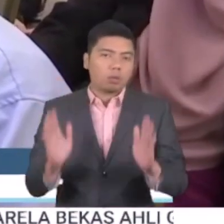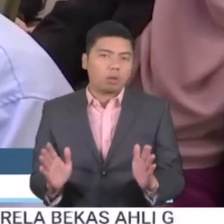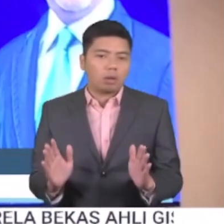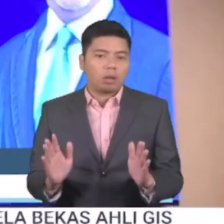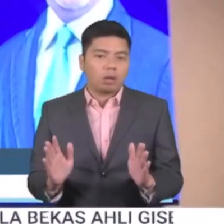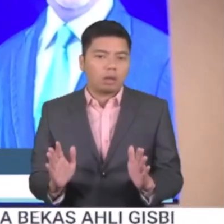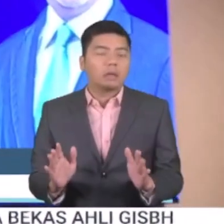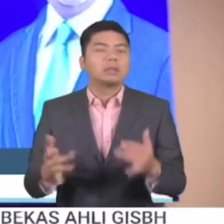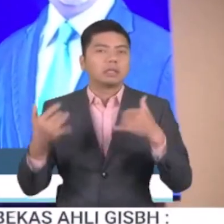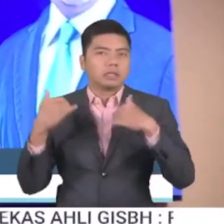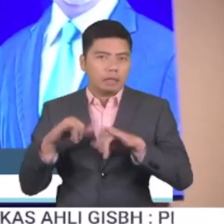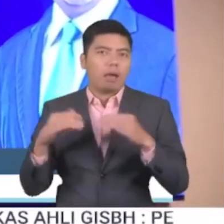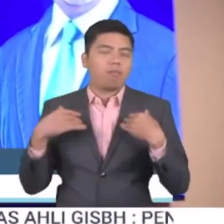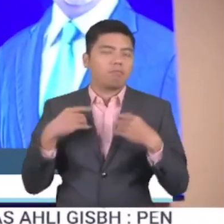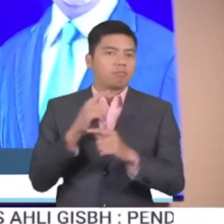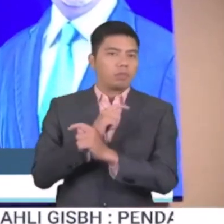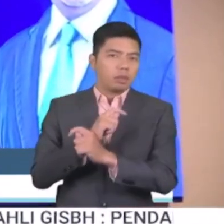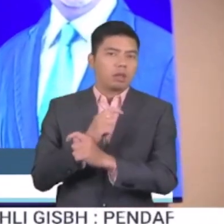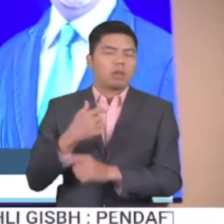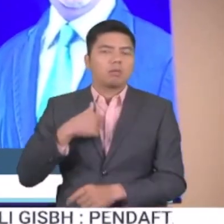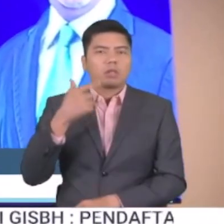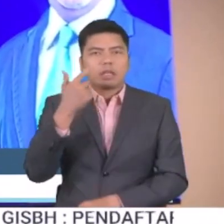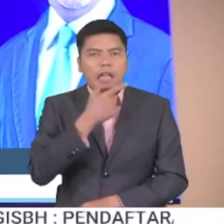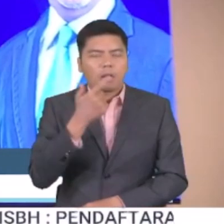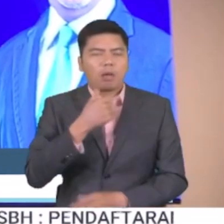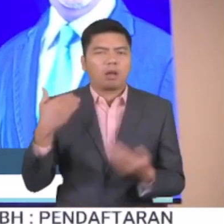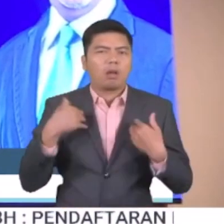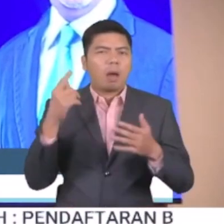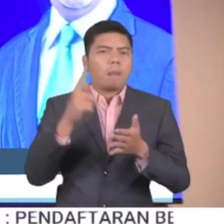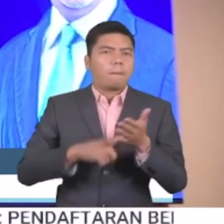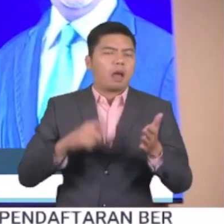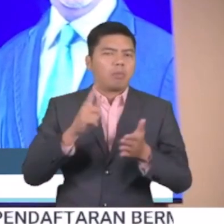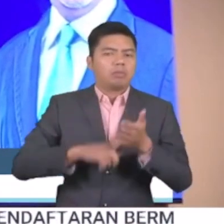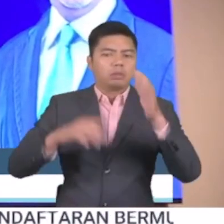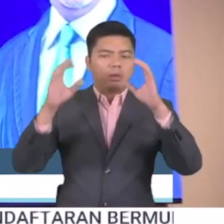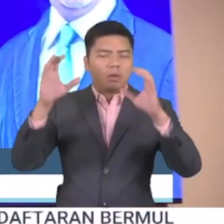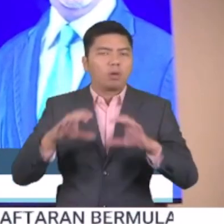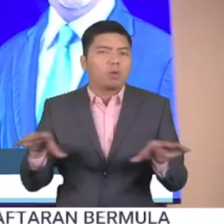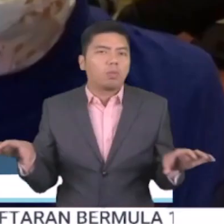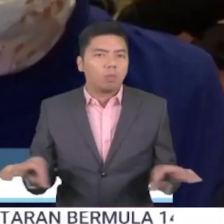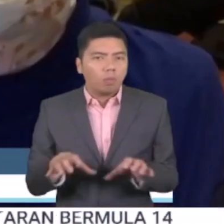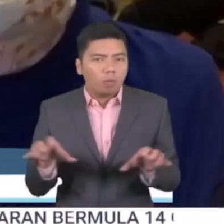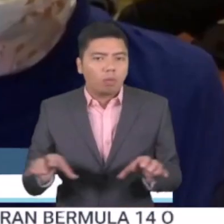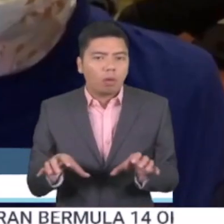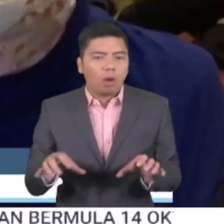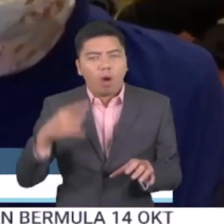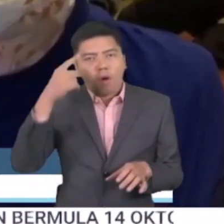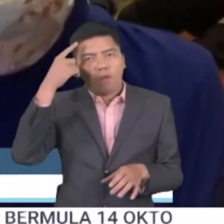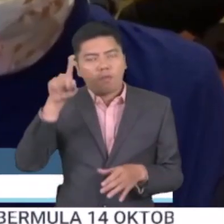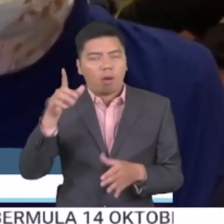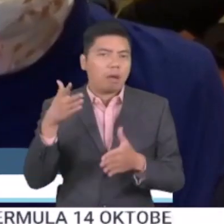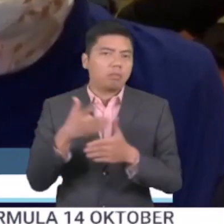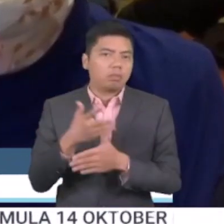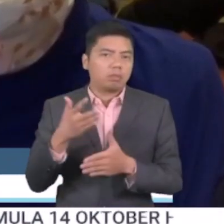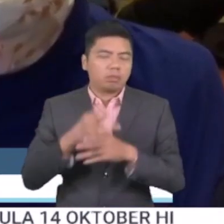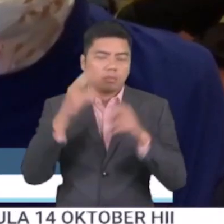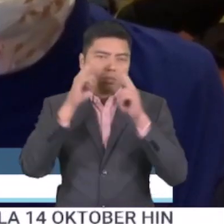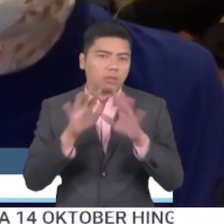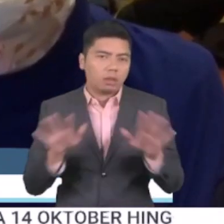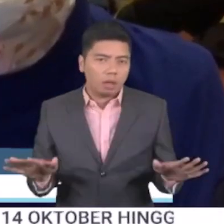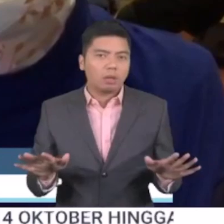tetap dipertahankan. Ya, saya tidak mahu ada sebarang langkah yang dibuat yang cuba mengekang. Cuma dalam masa yang